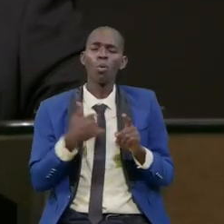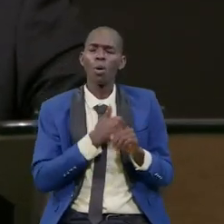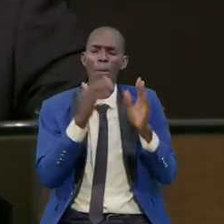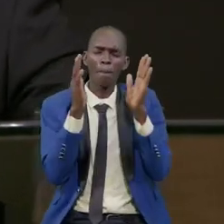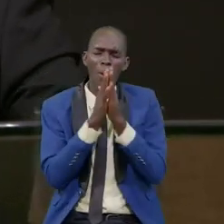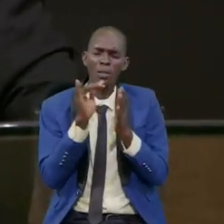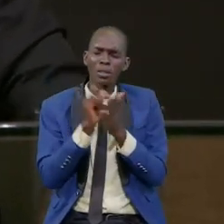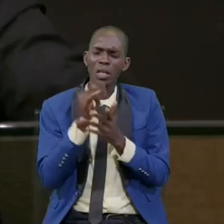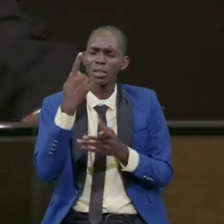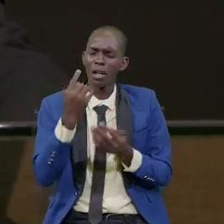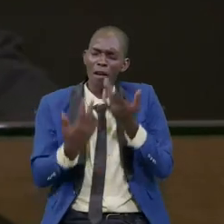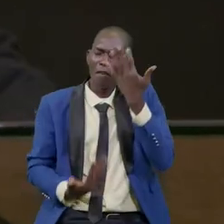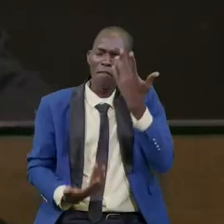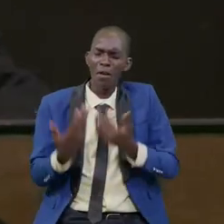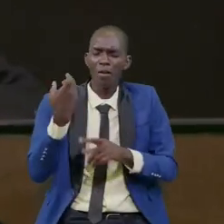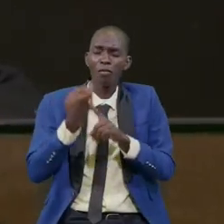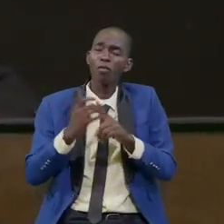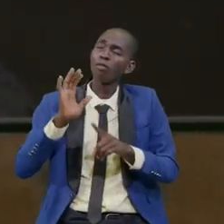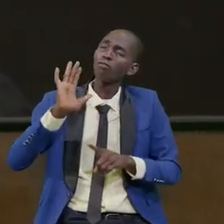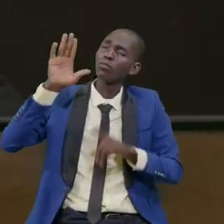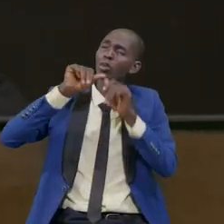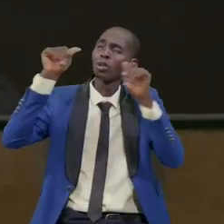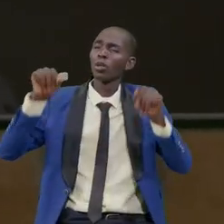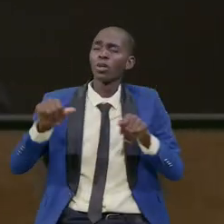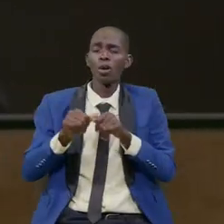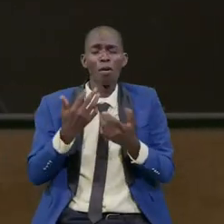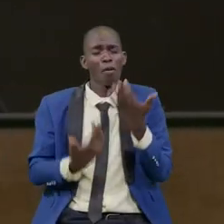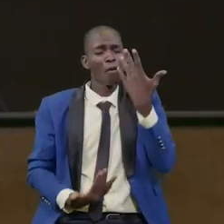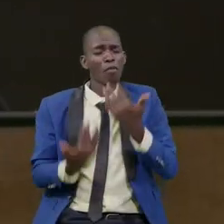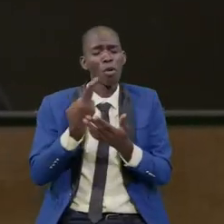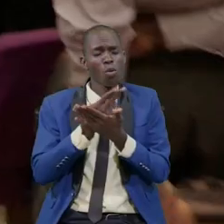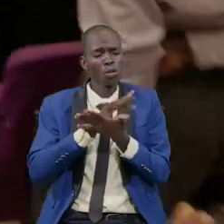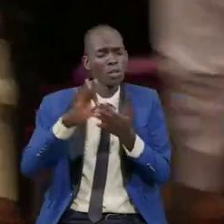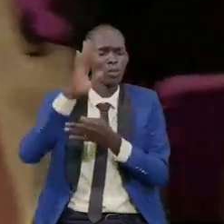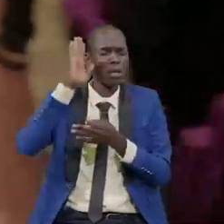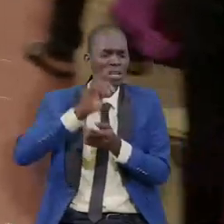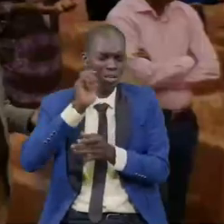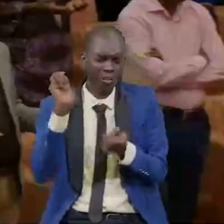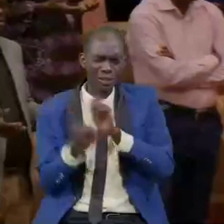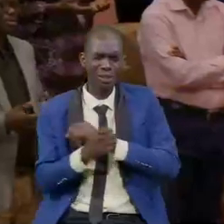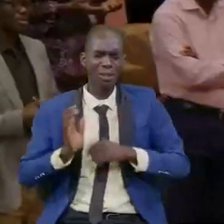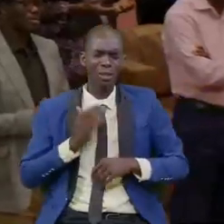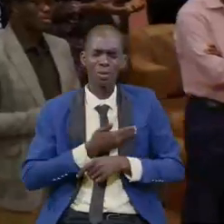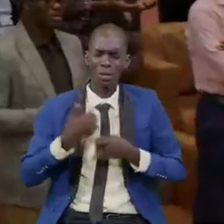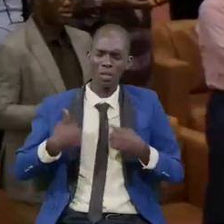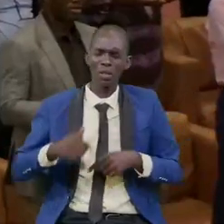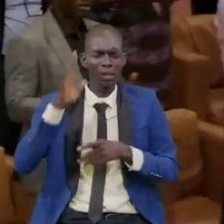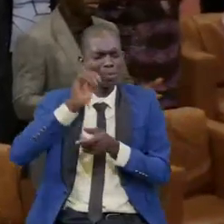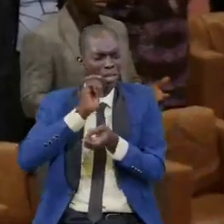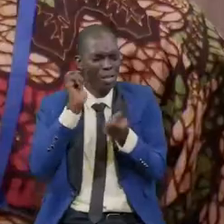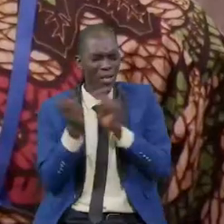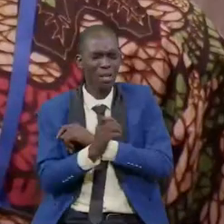ton autel et le feu du Saint-Esprit transforme notre cœur, transforme